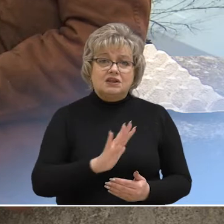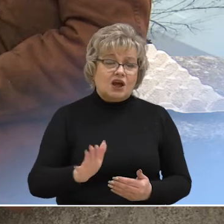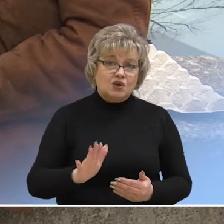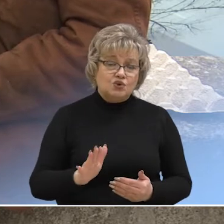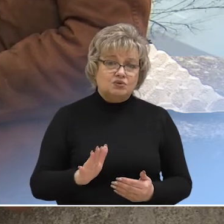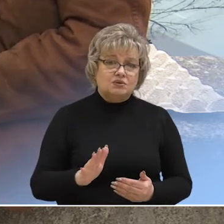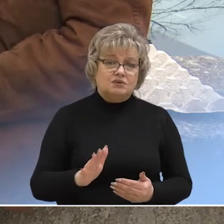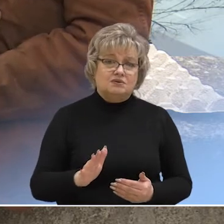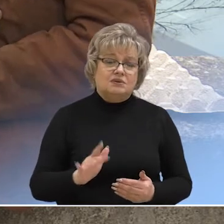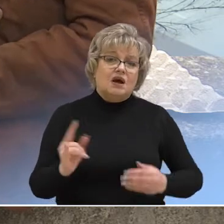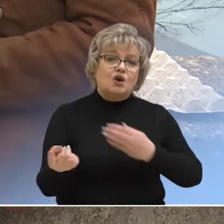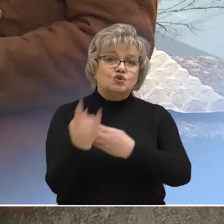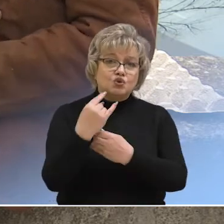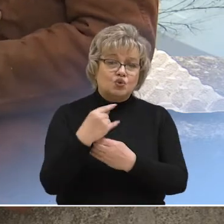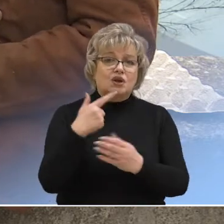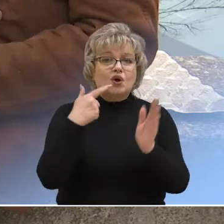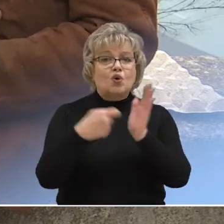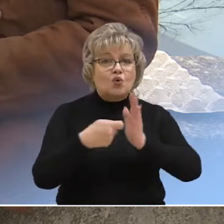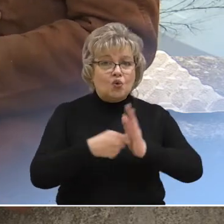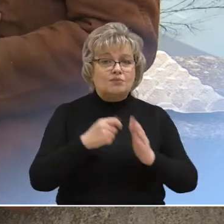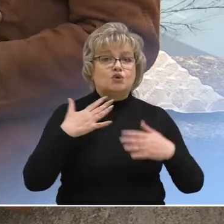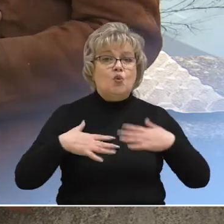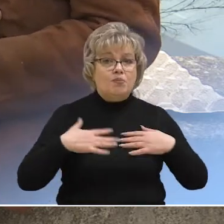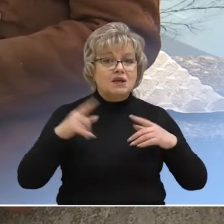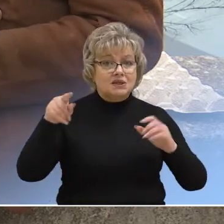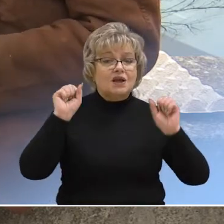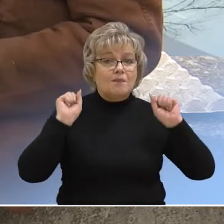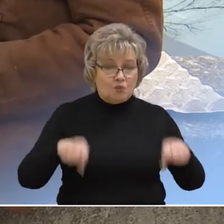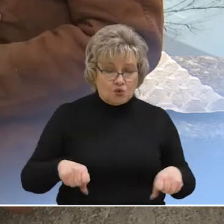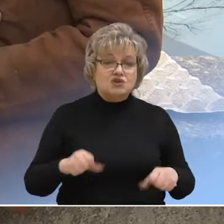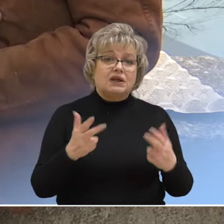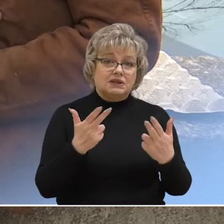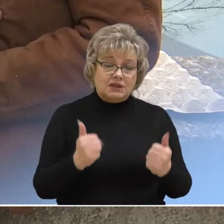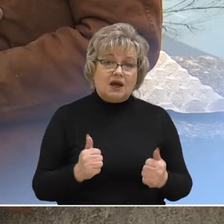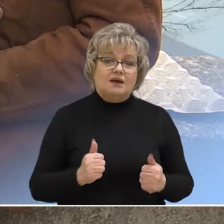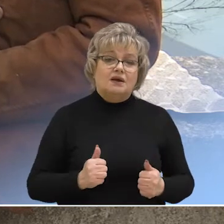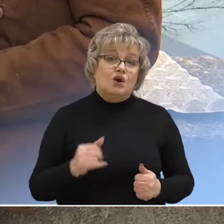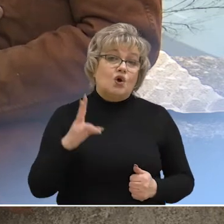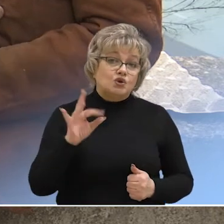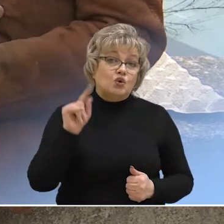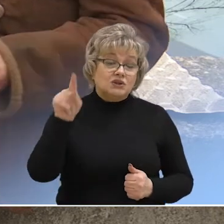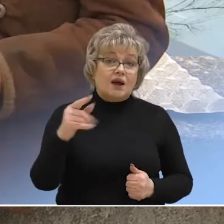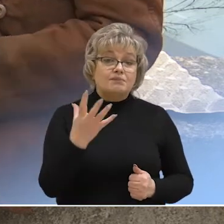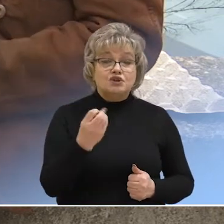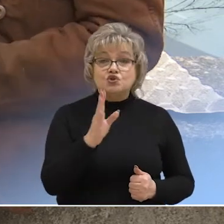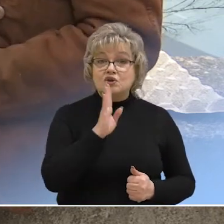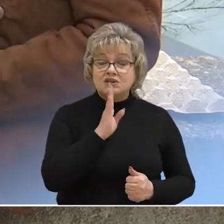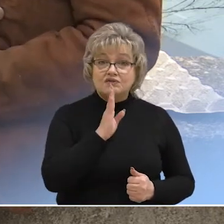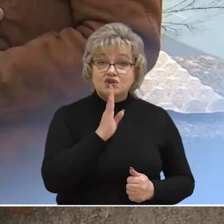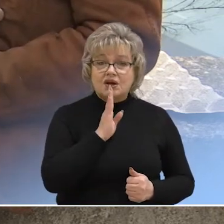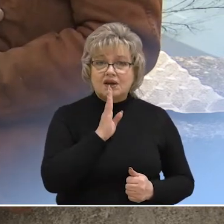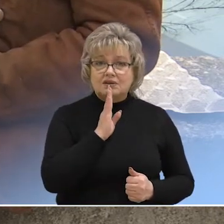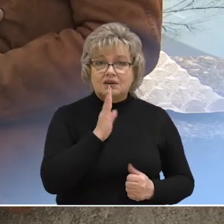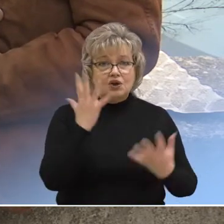в-третьих, дурят, кормят, там купаться может, да, если я знаю, я была. Ну, там еще и девчата